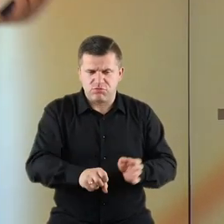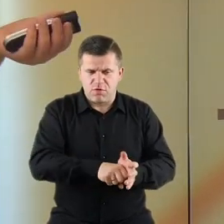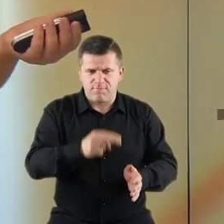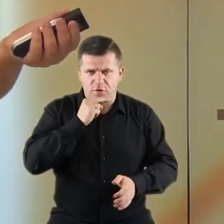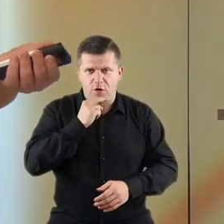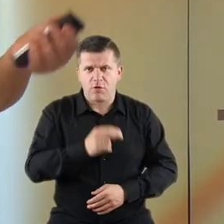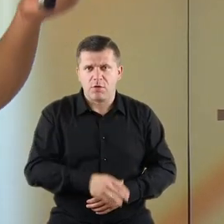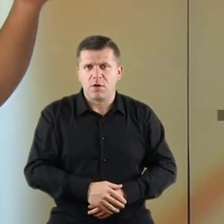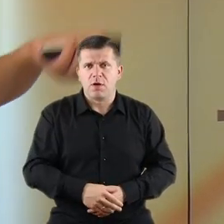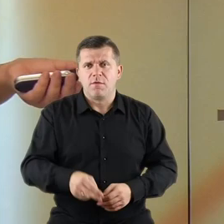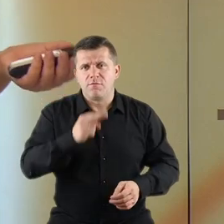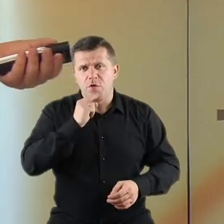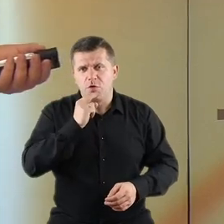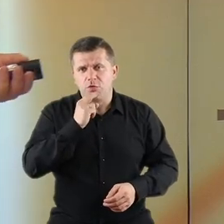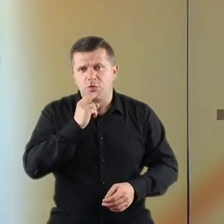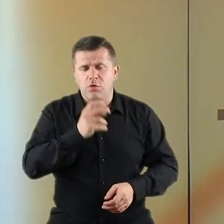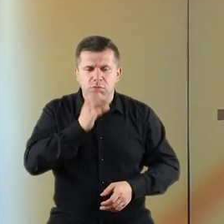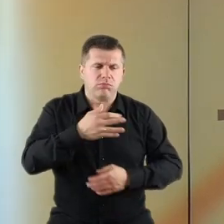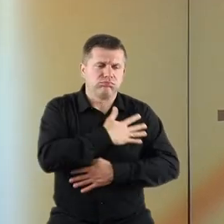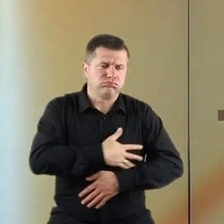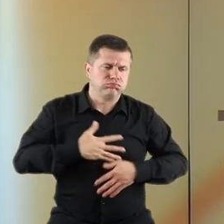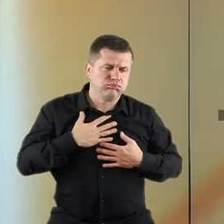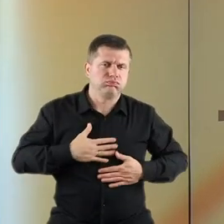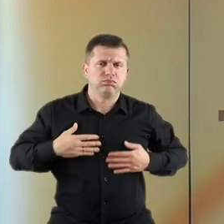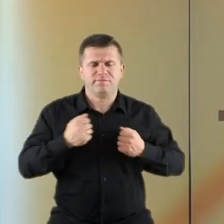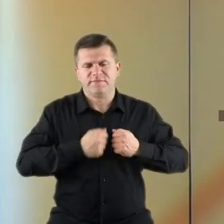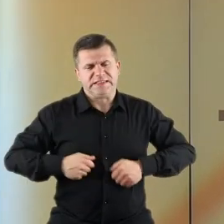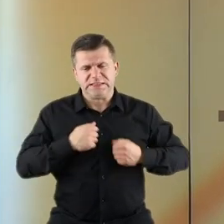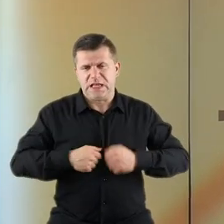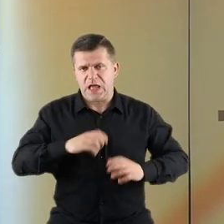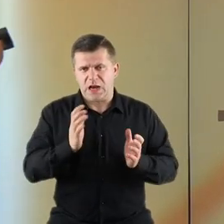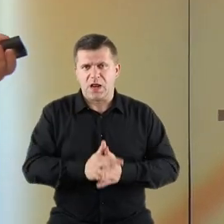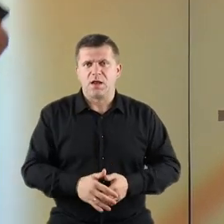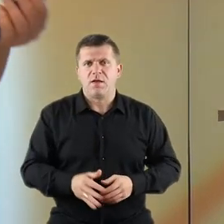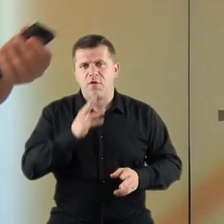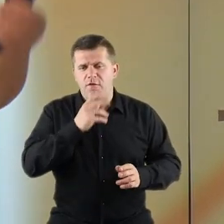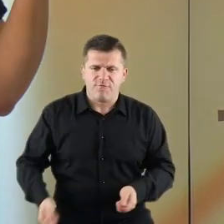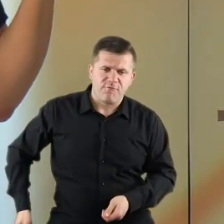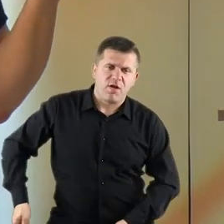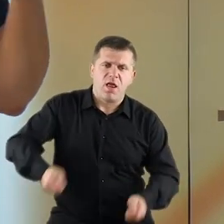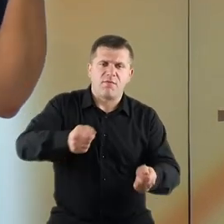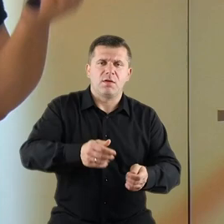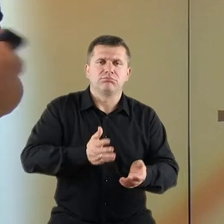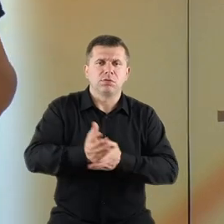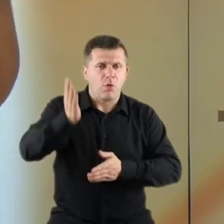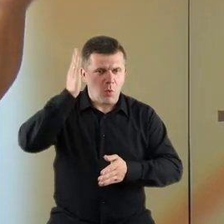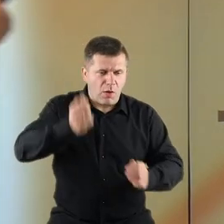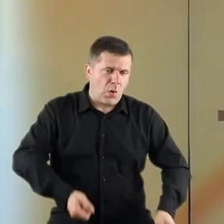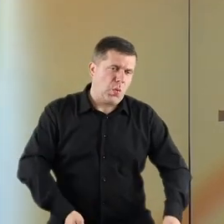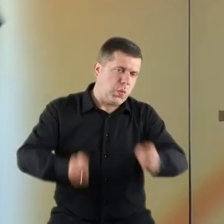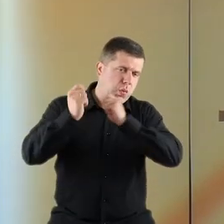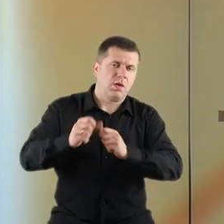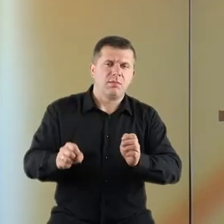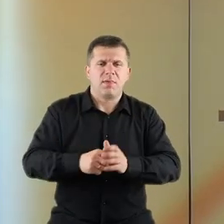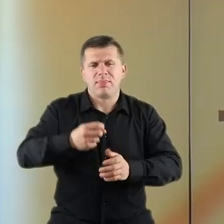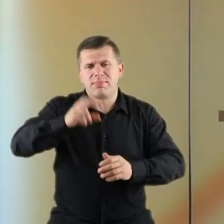picie wody obmywanie się wodą obcieranie się koszulą i wylewanie wody przez głowę pod strzechę na dach nie